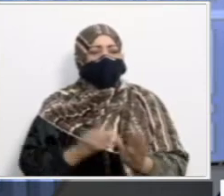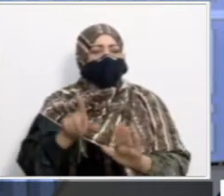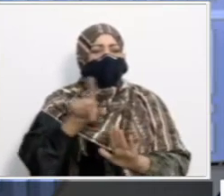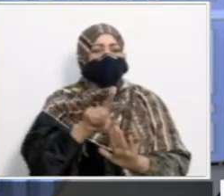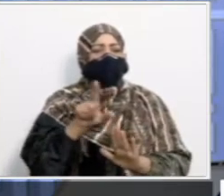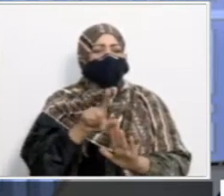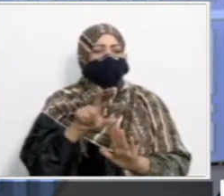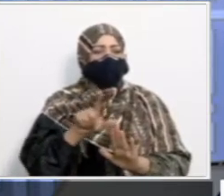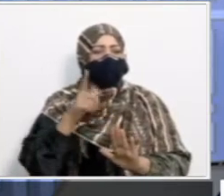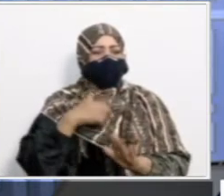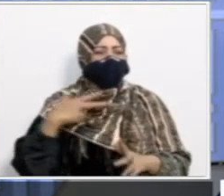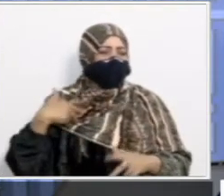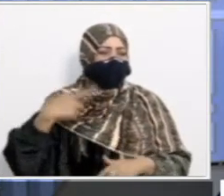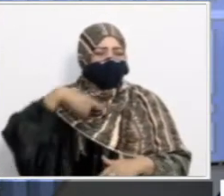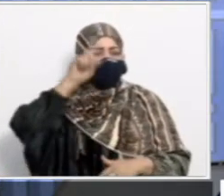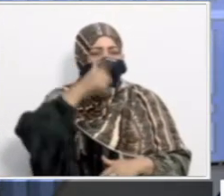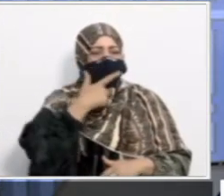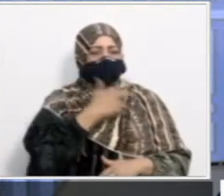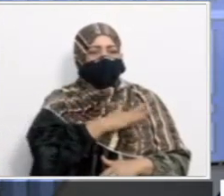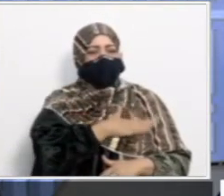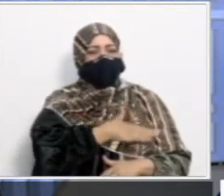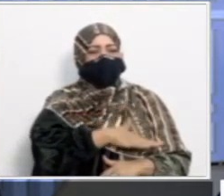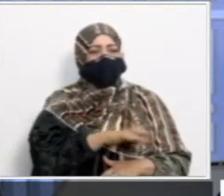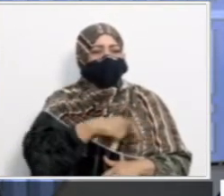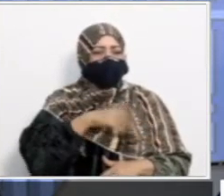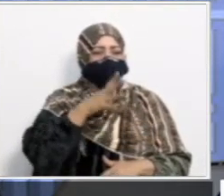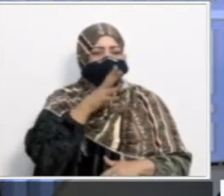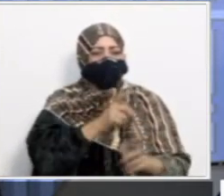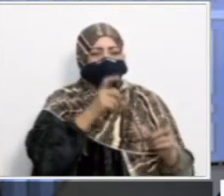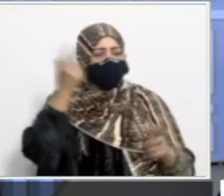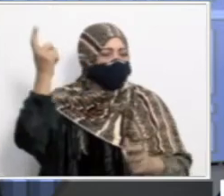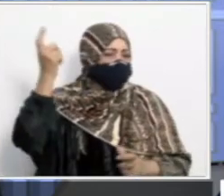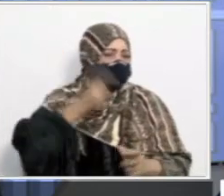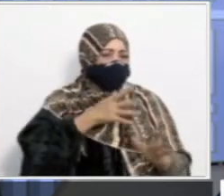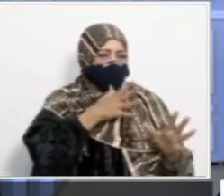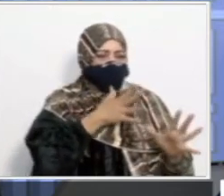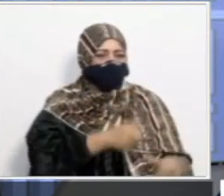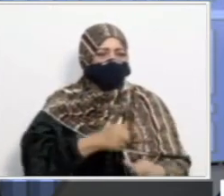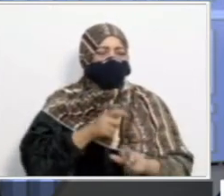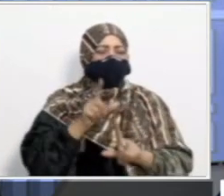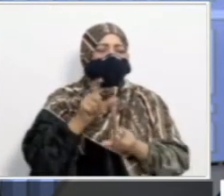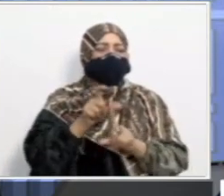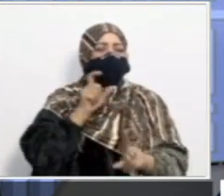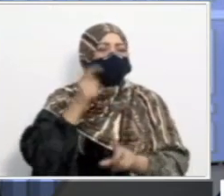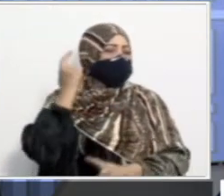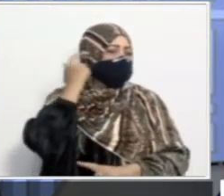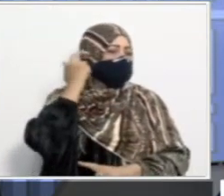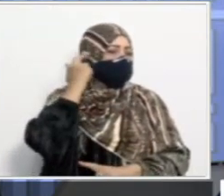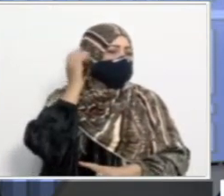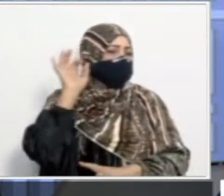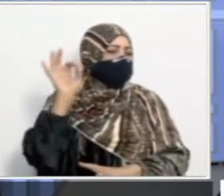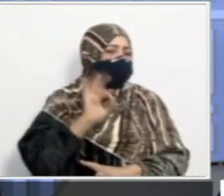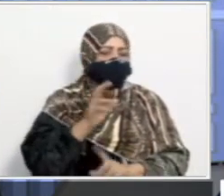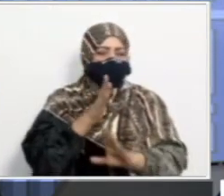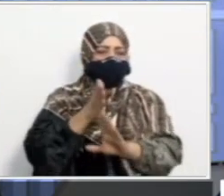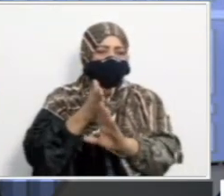لأن النبي صلى الله عليه وسلم يقول إذا قرأ الإمام فأنصته. الأخ محمد من مصراتة اقرأ سور القرآن كيف شئت،